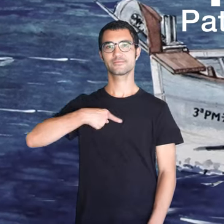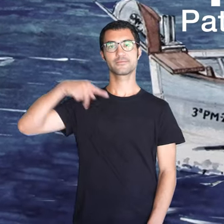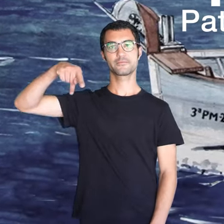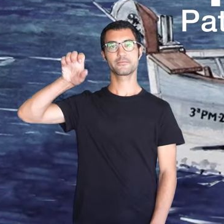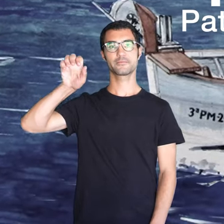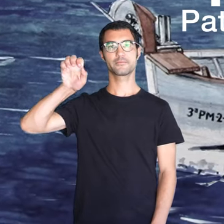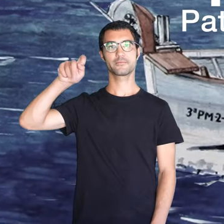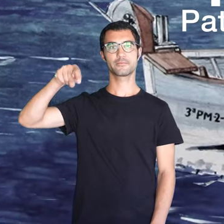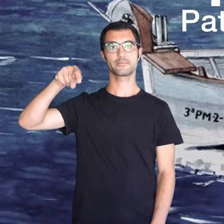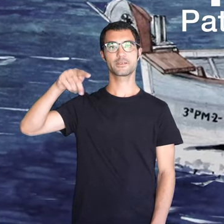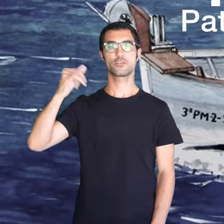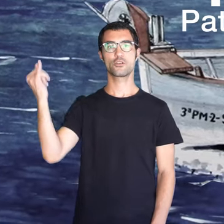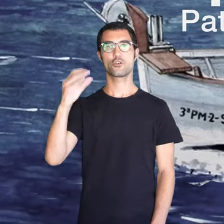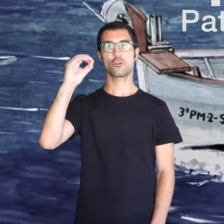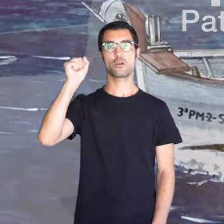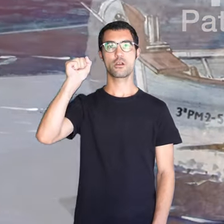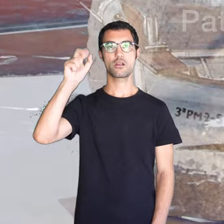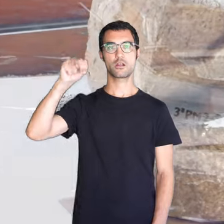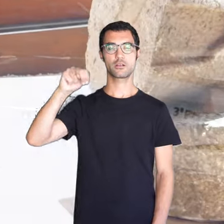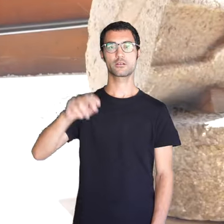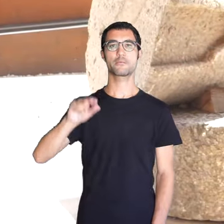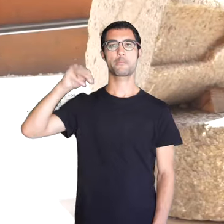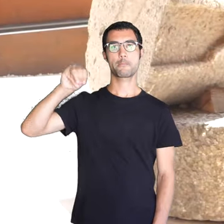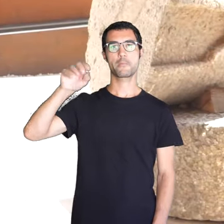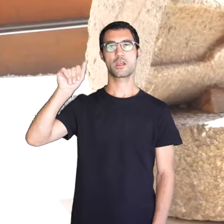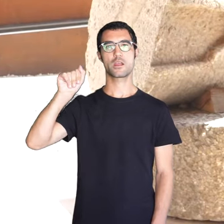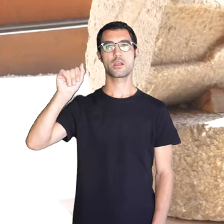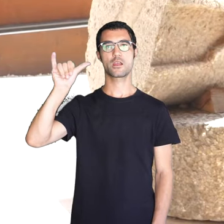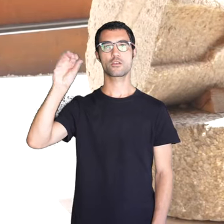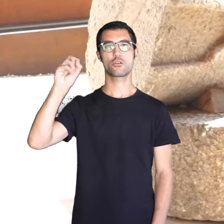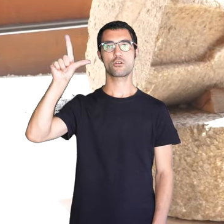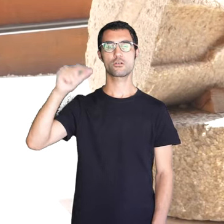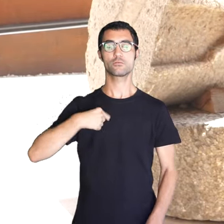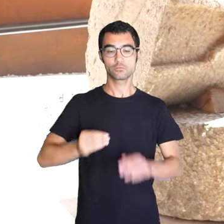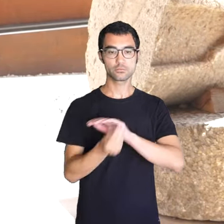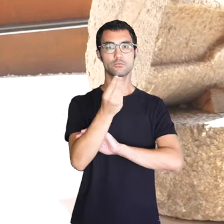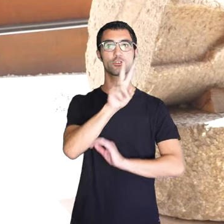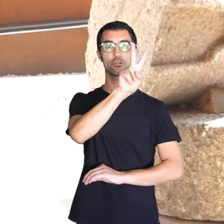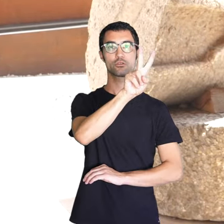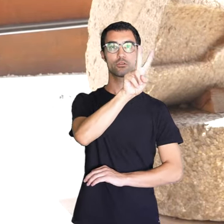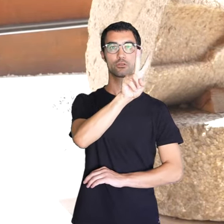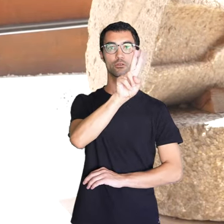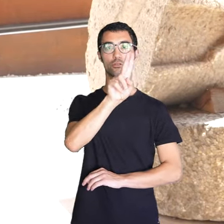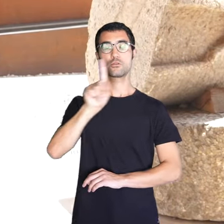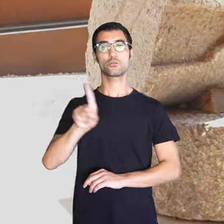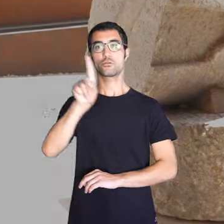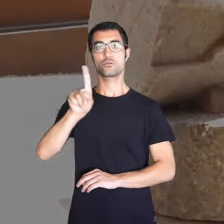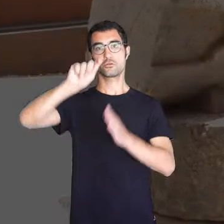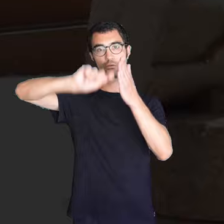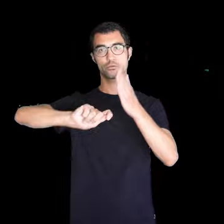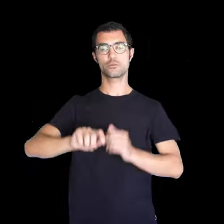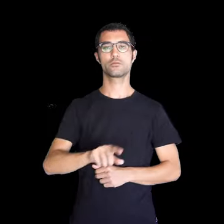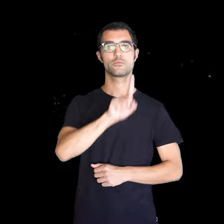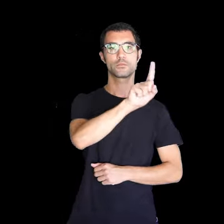Jo me n'anc Pep Joan Mahal Albertí. Vaig néixer el dia 2 de l'1 del